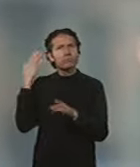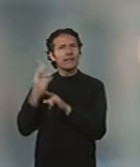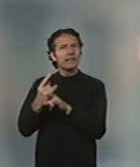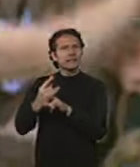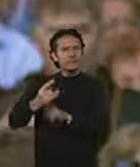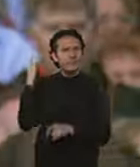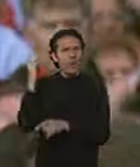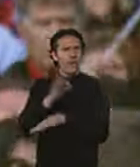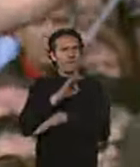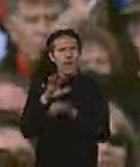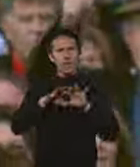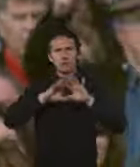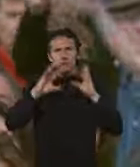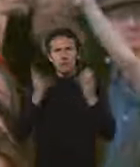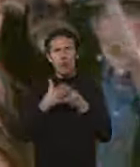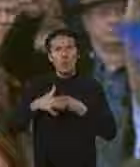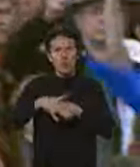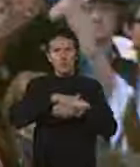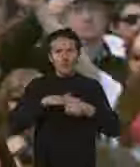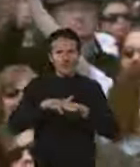France dans sa globalité